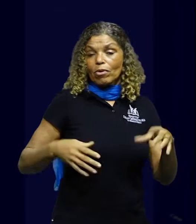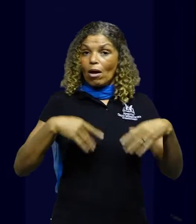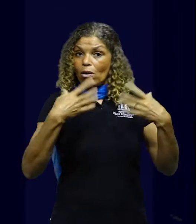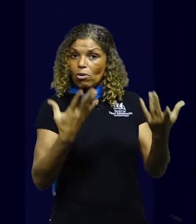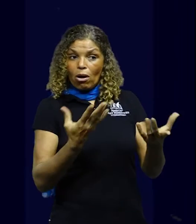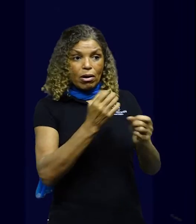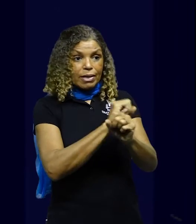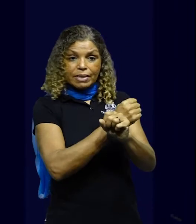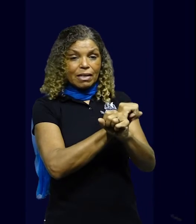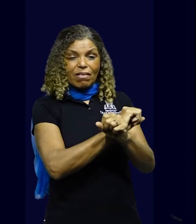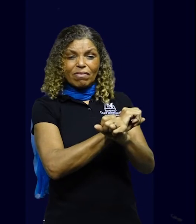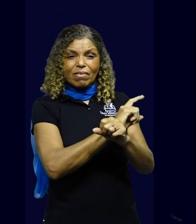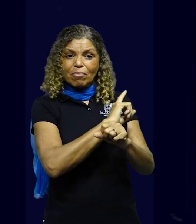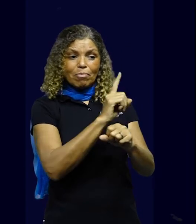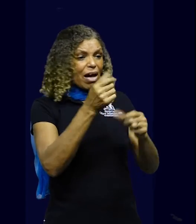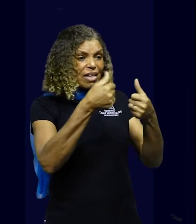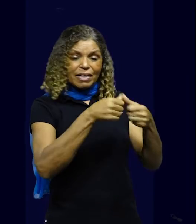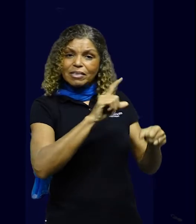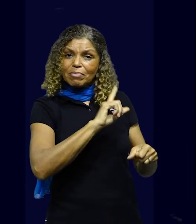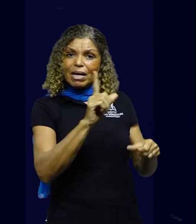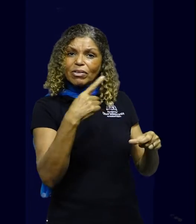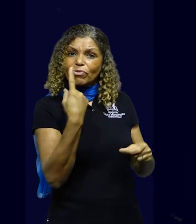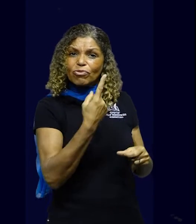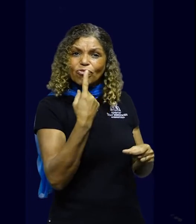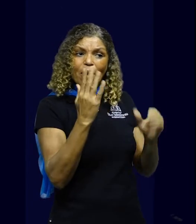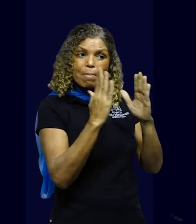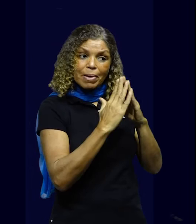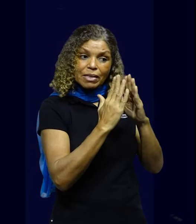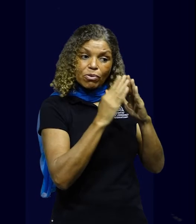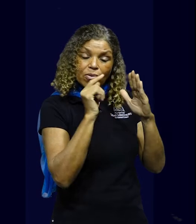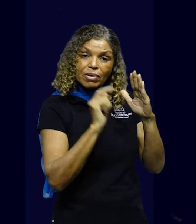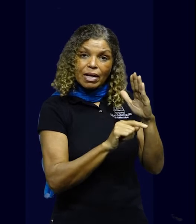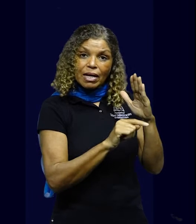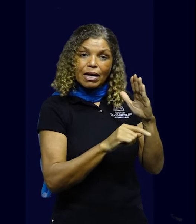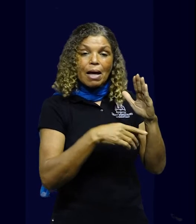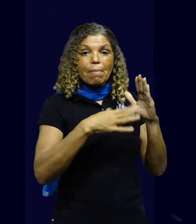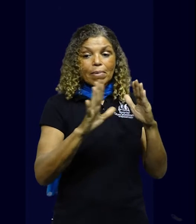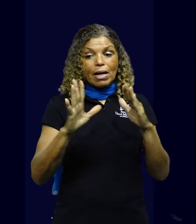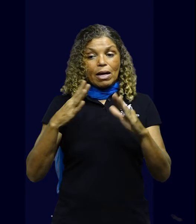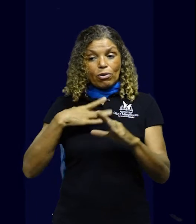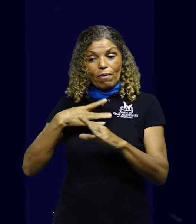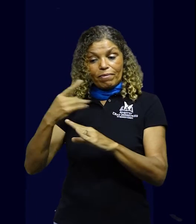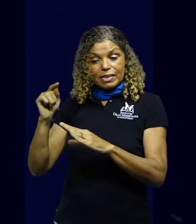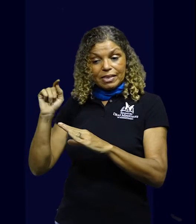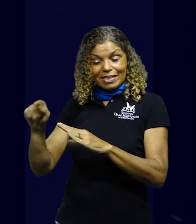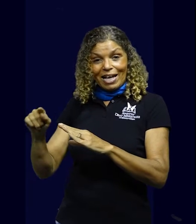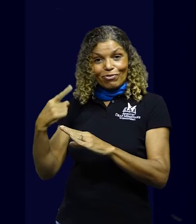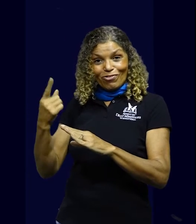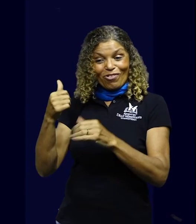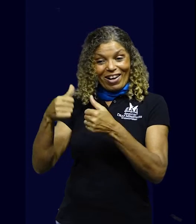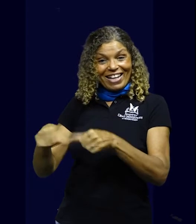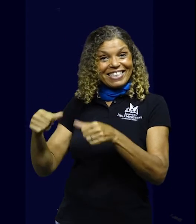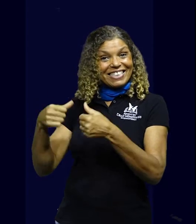l'esclave ne demeure pas toujours dans la maison. Le fils, par contre, y demeure toujours. Si donc le fils